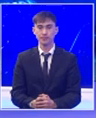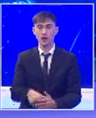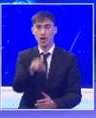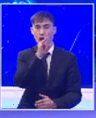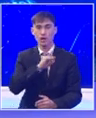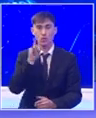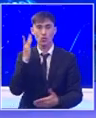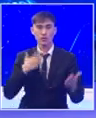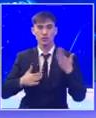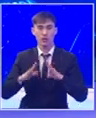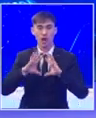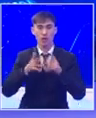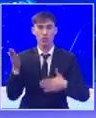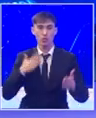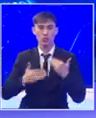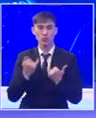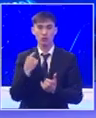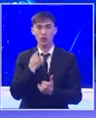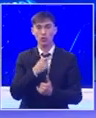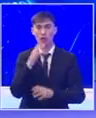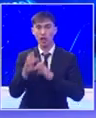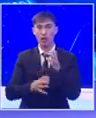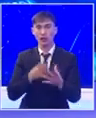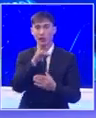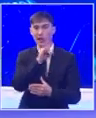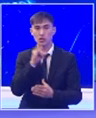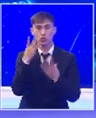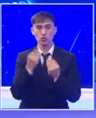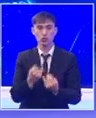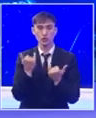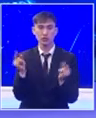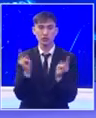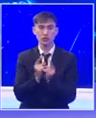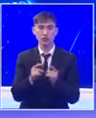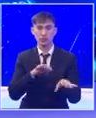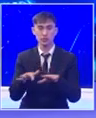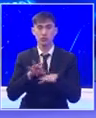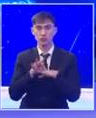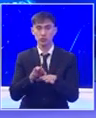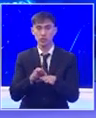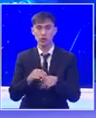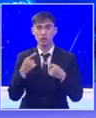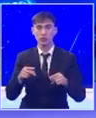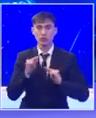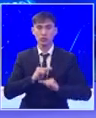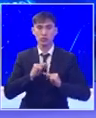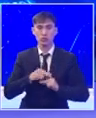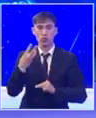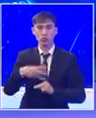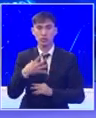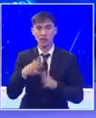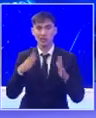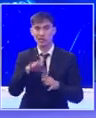Әйел қуанса, әлем қуанат. Бүгін Талдықорғанда халықаралық әйелдер күні қарсаңында салтанатты бас қосу өтті. Түрлі салада қызмет етіп жүрген 30-дан